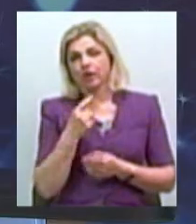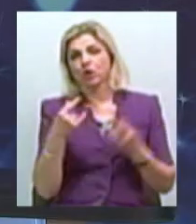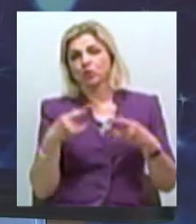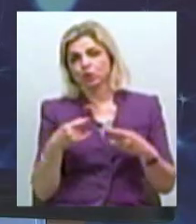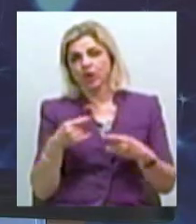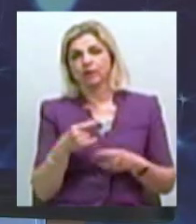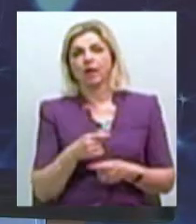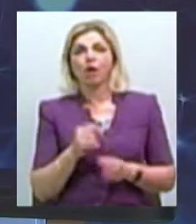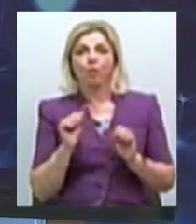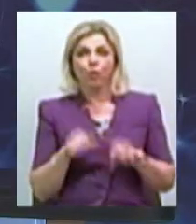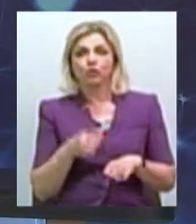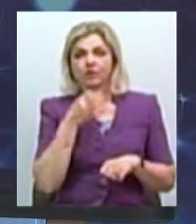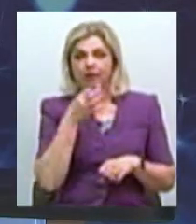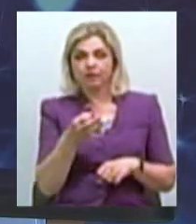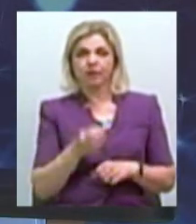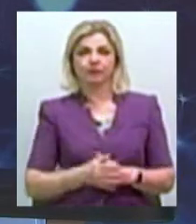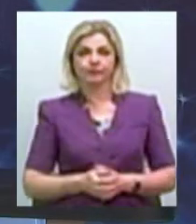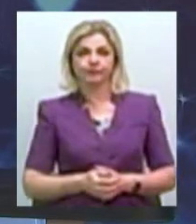Тетяна. Можу сказати, що